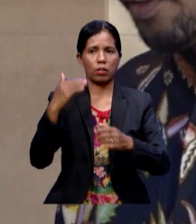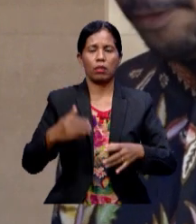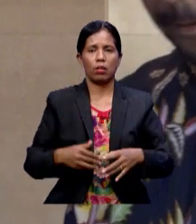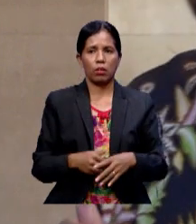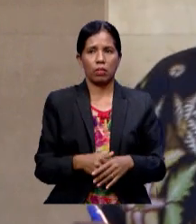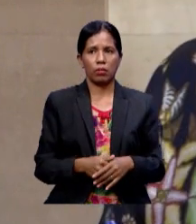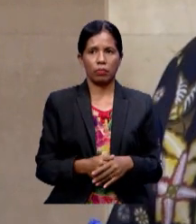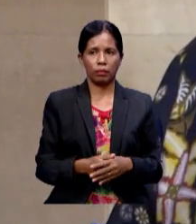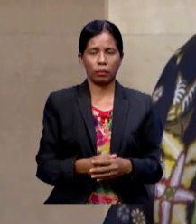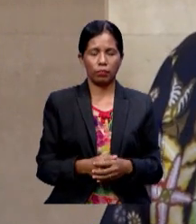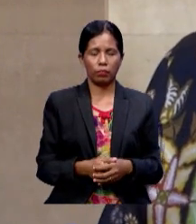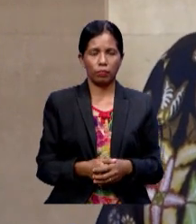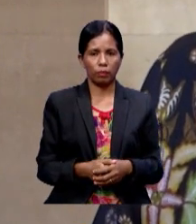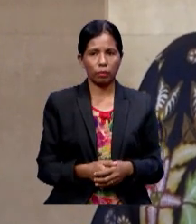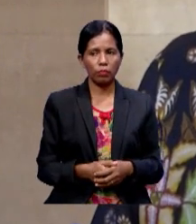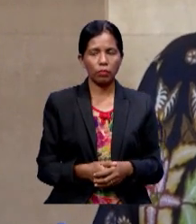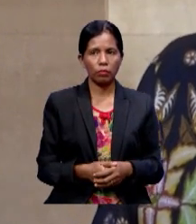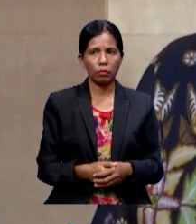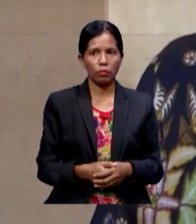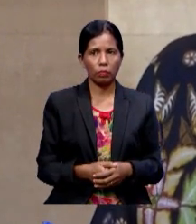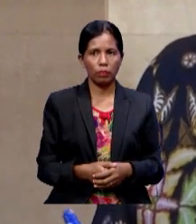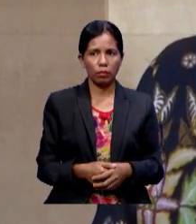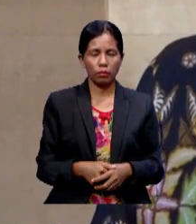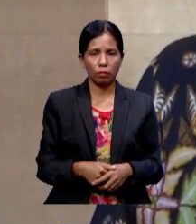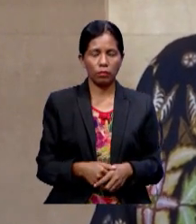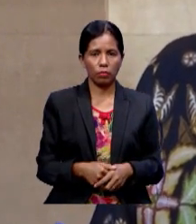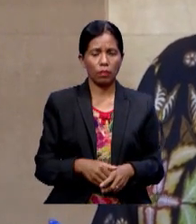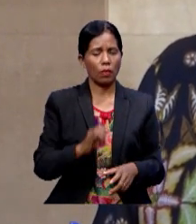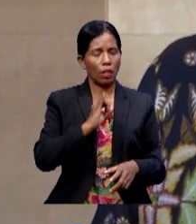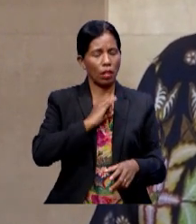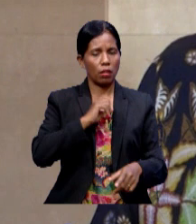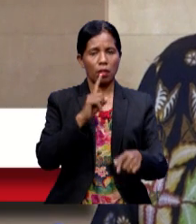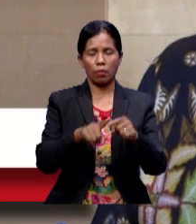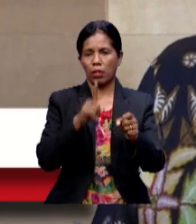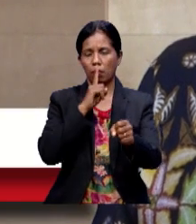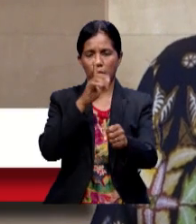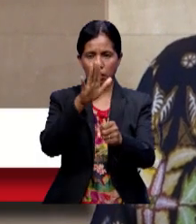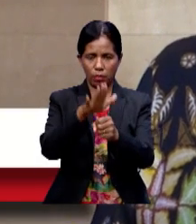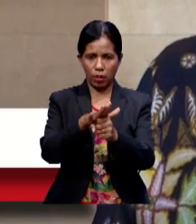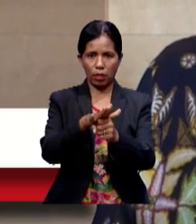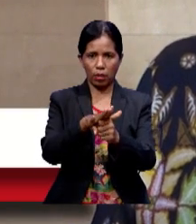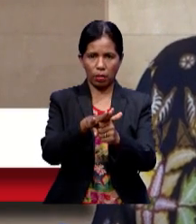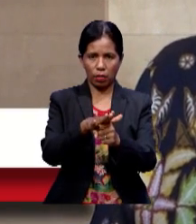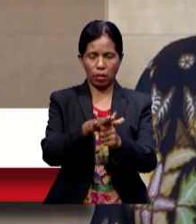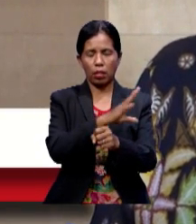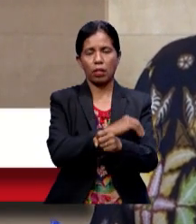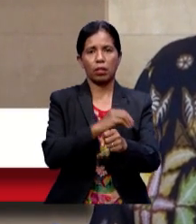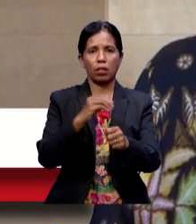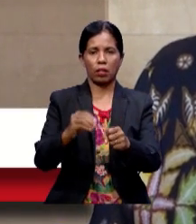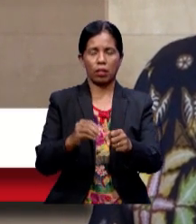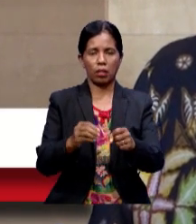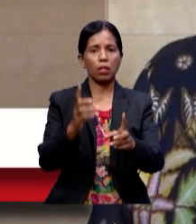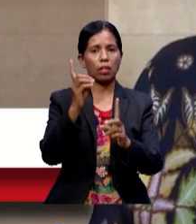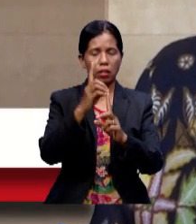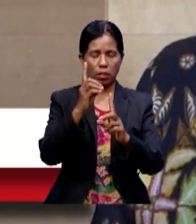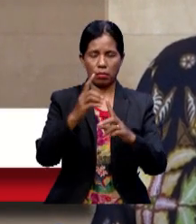kuchajegin 시기를 논하기는 어렵지만은 하울라벨에 프로메테 바 페리오데 카 데드라인에 베 마카